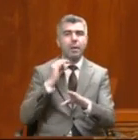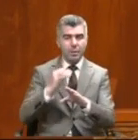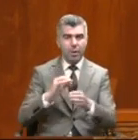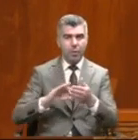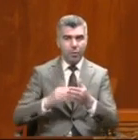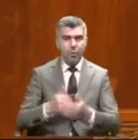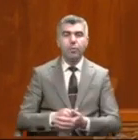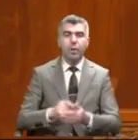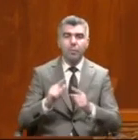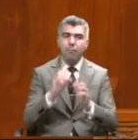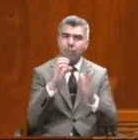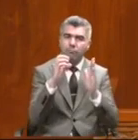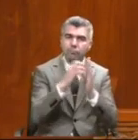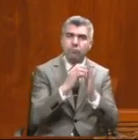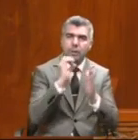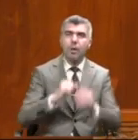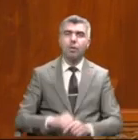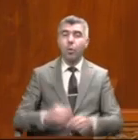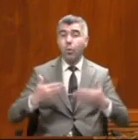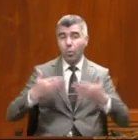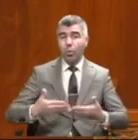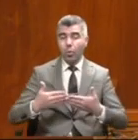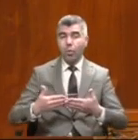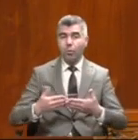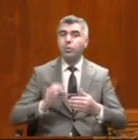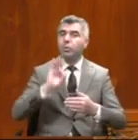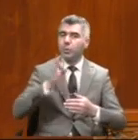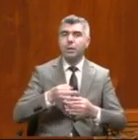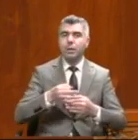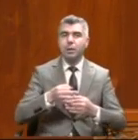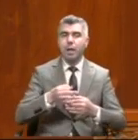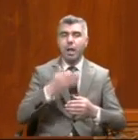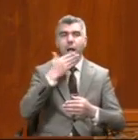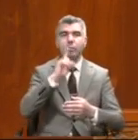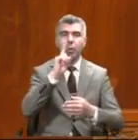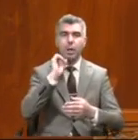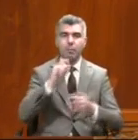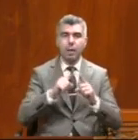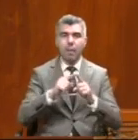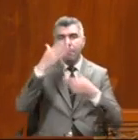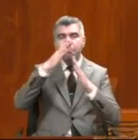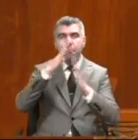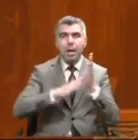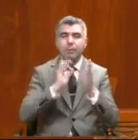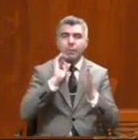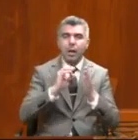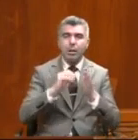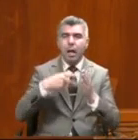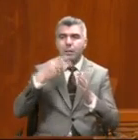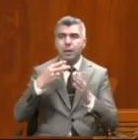بالنسبه لهذه العلامه وهذه السياده اليوم هذا الشيء تحقق بكفاءات مغربيه رغم القيل